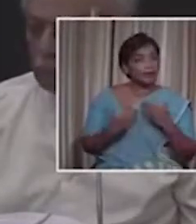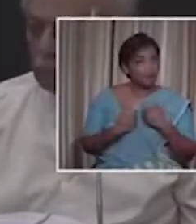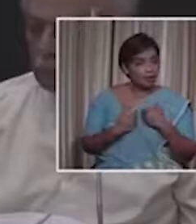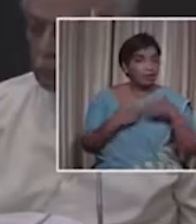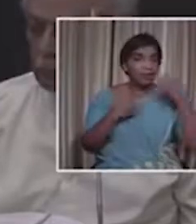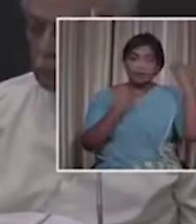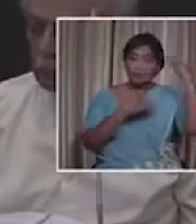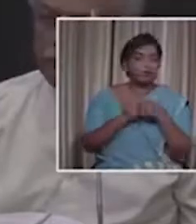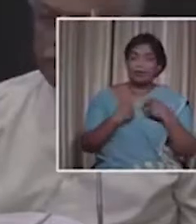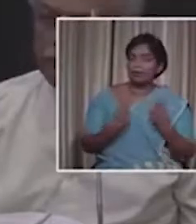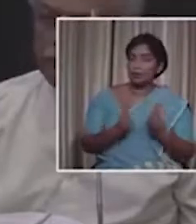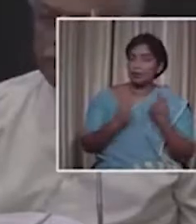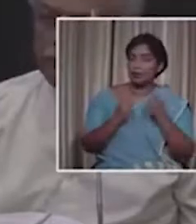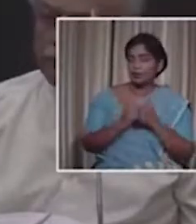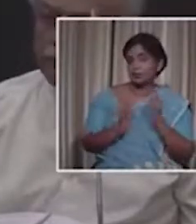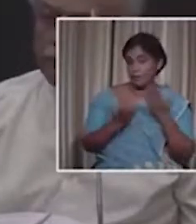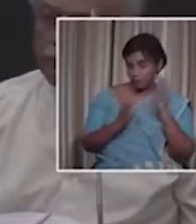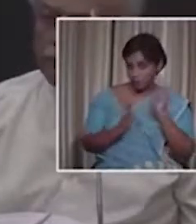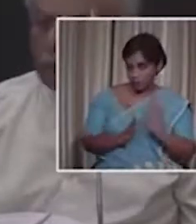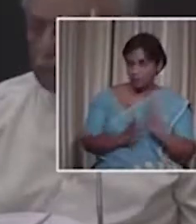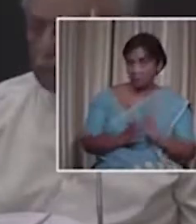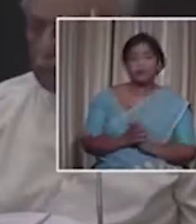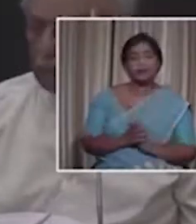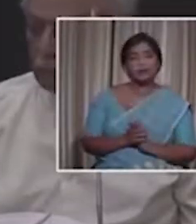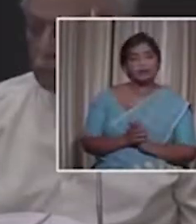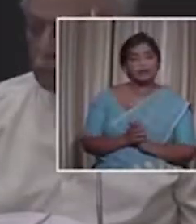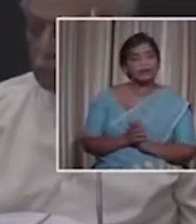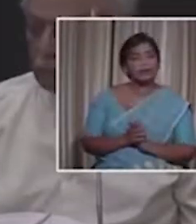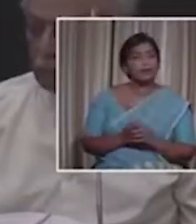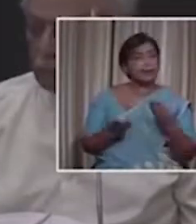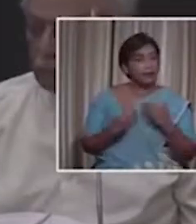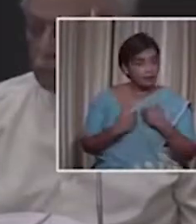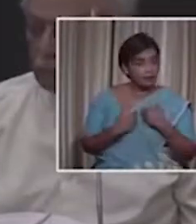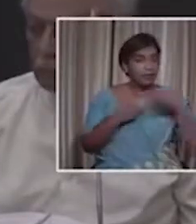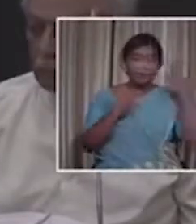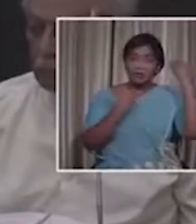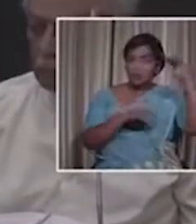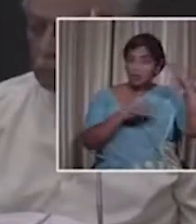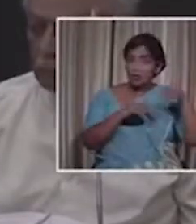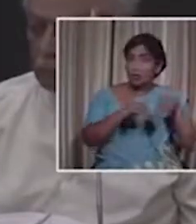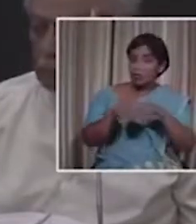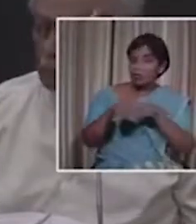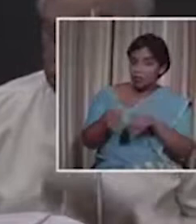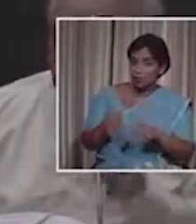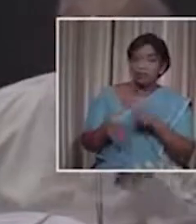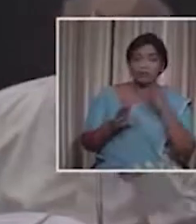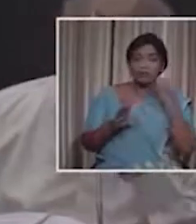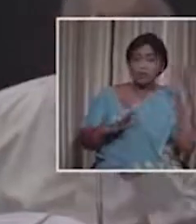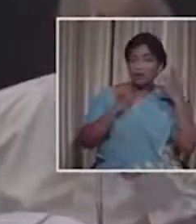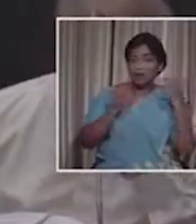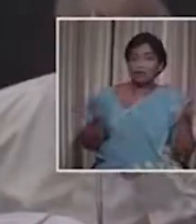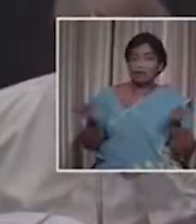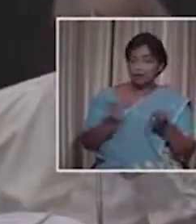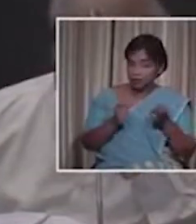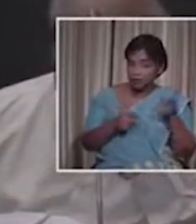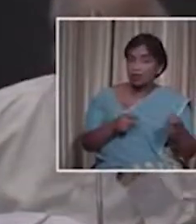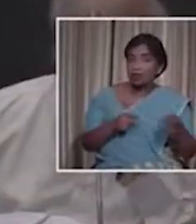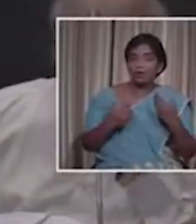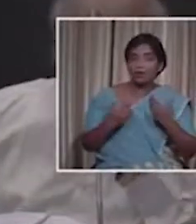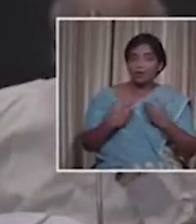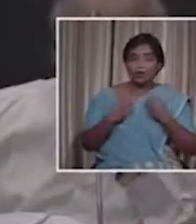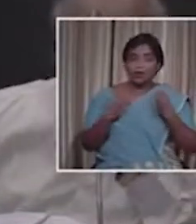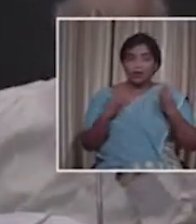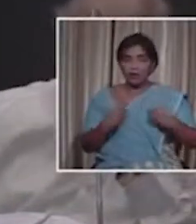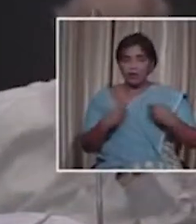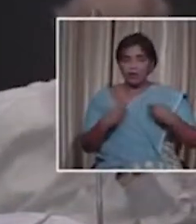இன்றி அம்மால் வழங்க முடியும். அப்பே அப்பநாயன போக சந்தாவு ஜாத்தாந்திர விளந்த போல அப்பட்ட அஹிமி வேமின் எனவா